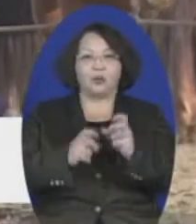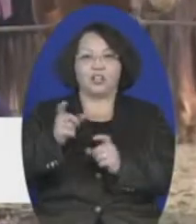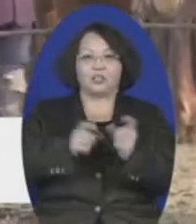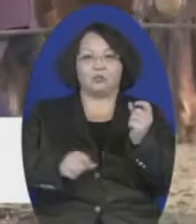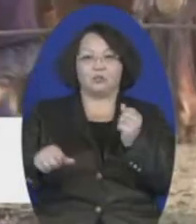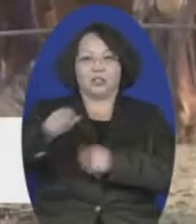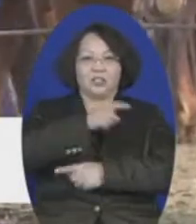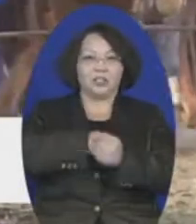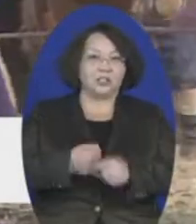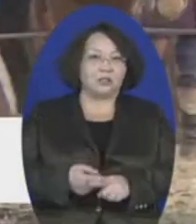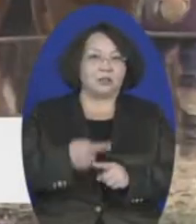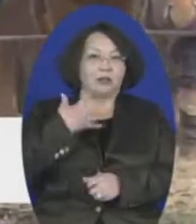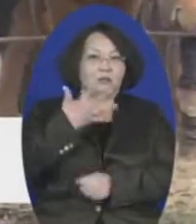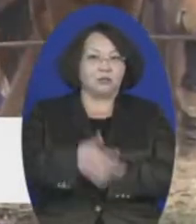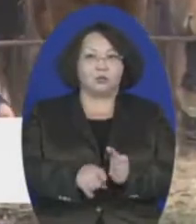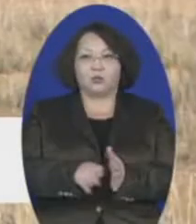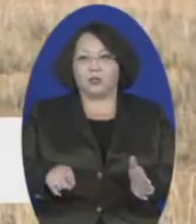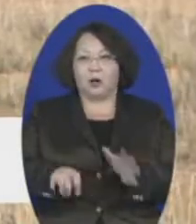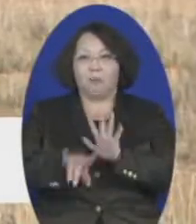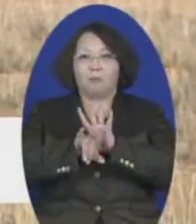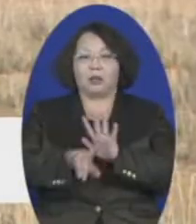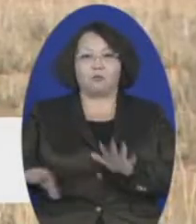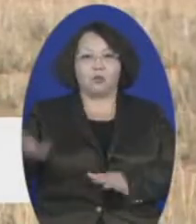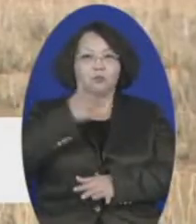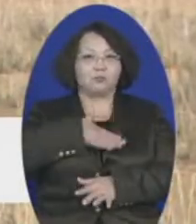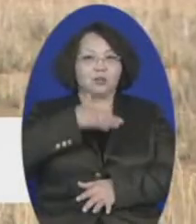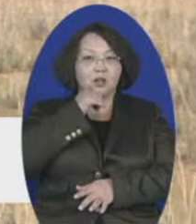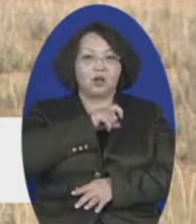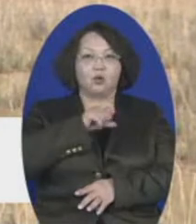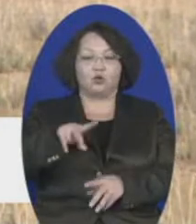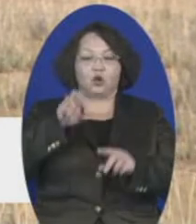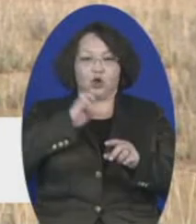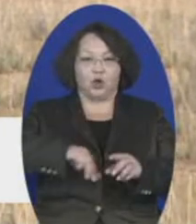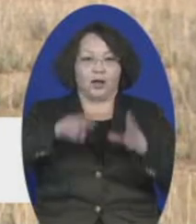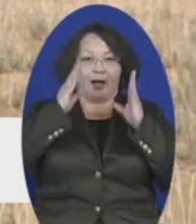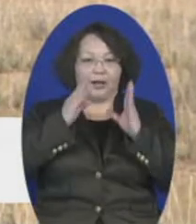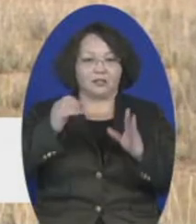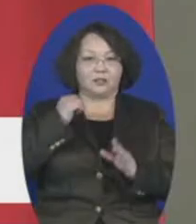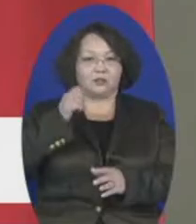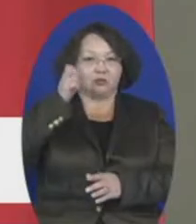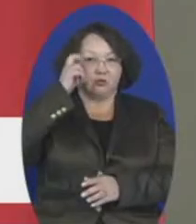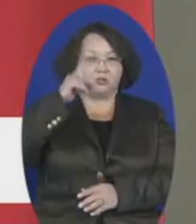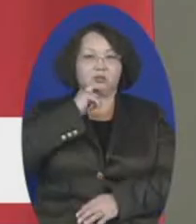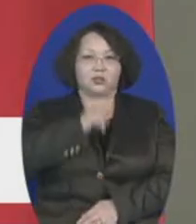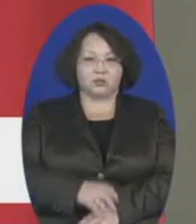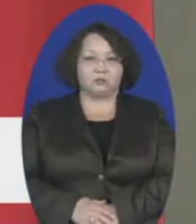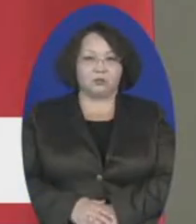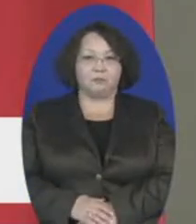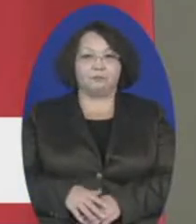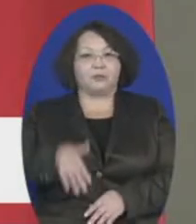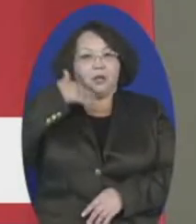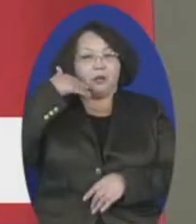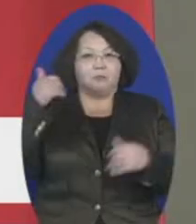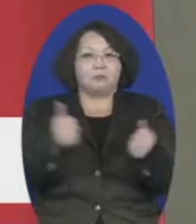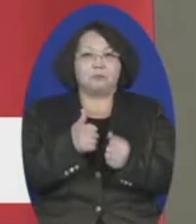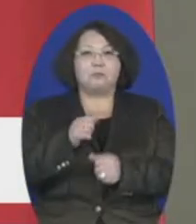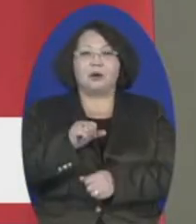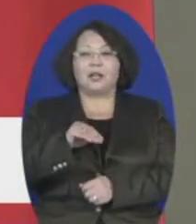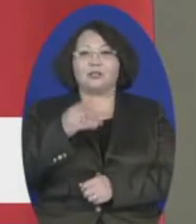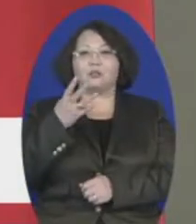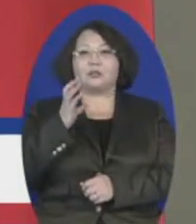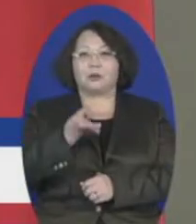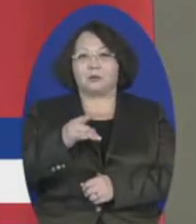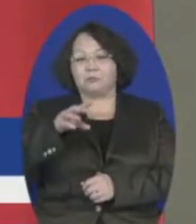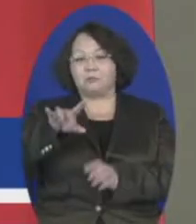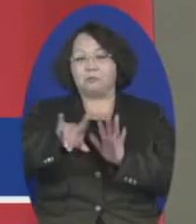тулд 5 жилийн дотор бүх малаа эрүүлжүүлнэ гэж Монгол улсын ерөнхийлөгч онцоллоо. Мал аж ахуйн салбарын хувьд малын удмын